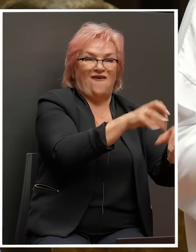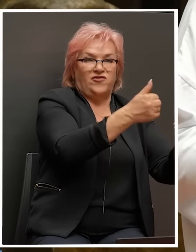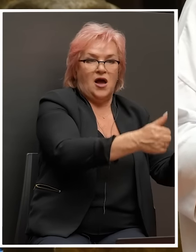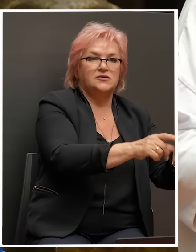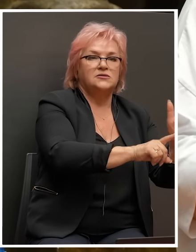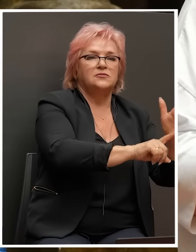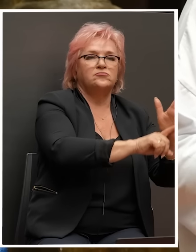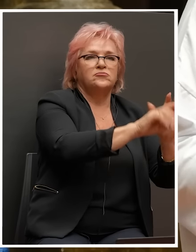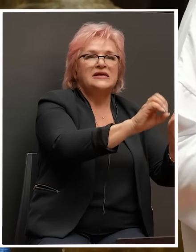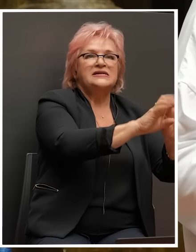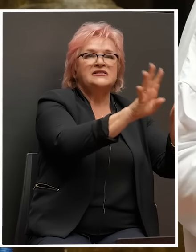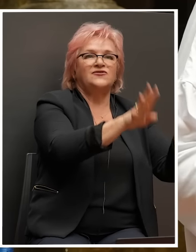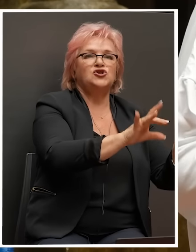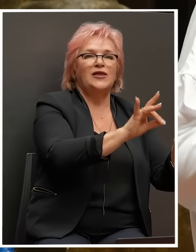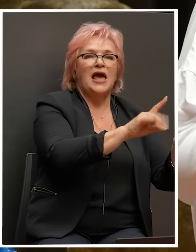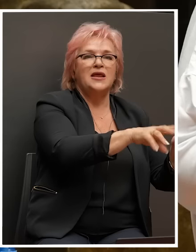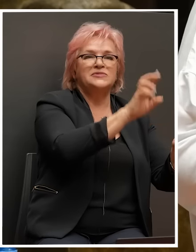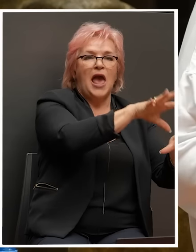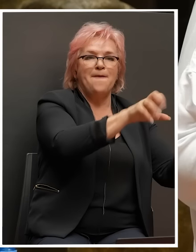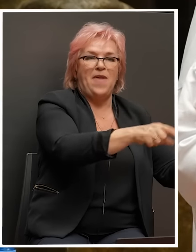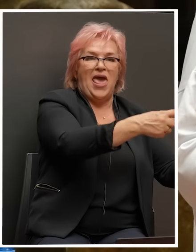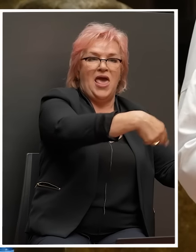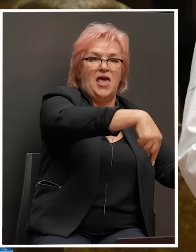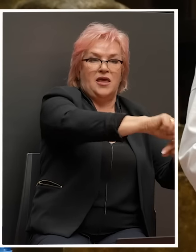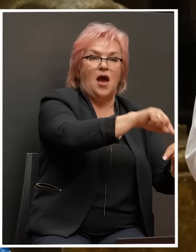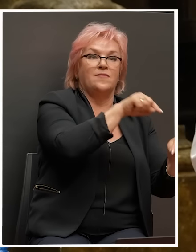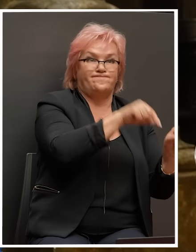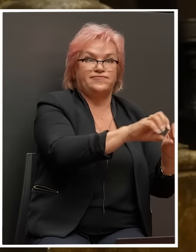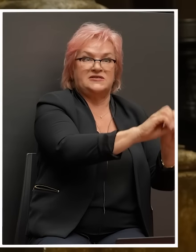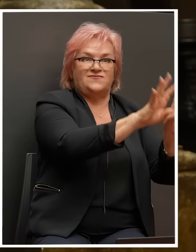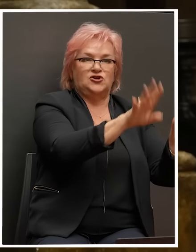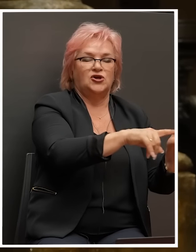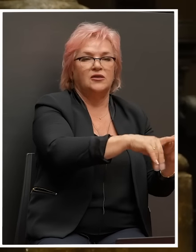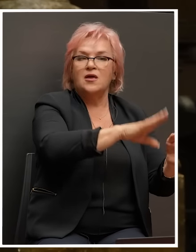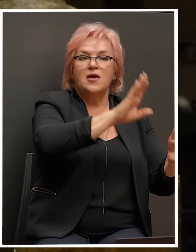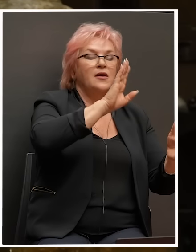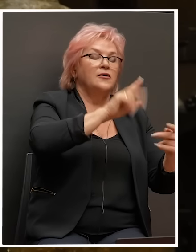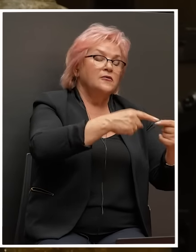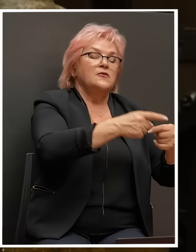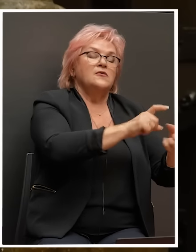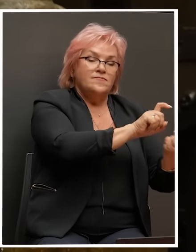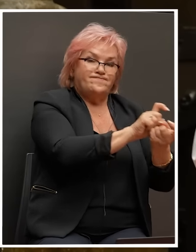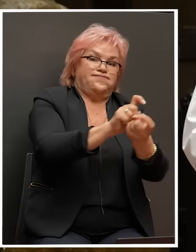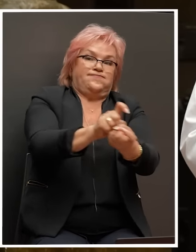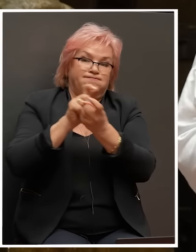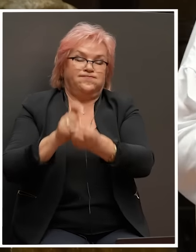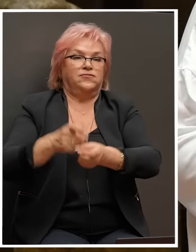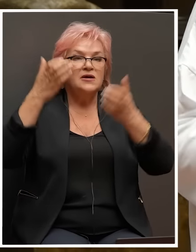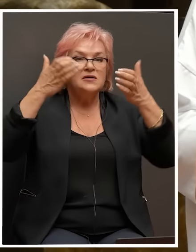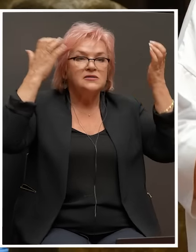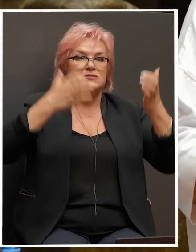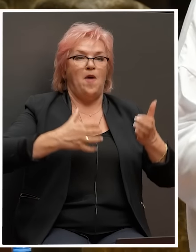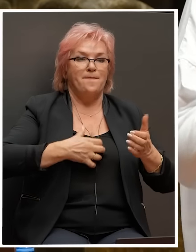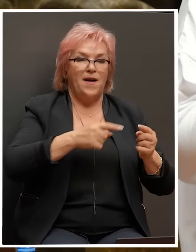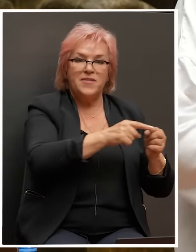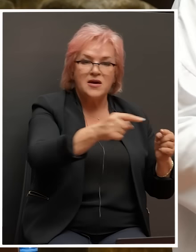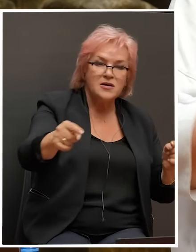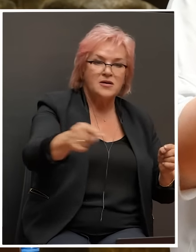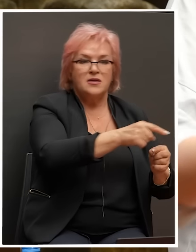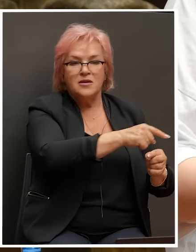начинается история Священной Римской империи. И, собственно говоря, Священная Римская империя бесконечно боролась с папами. Борьба империи и папства